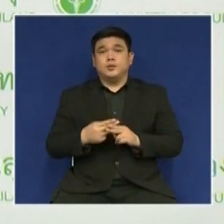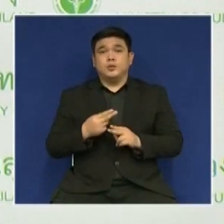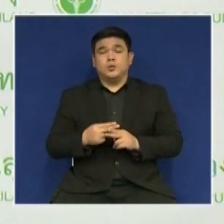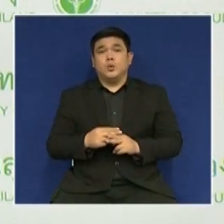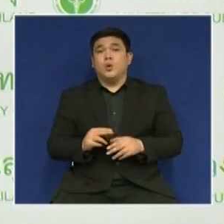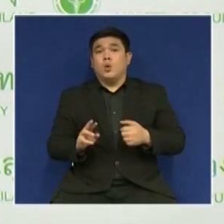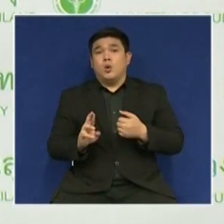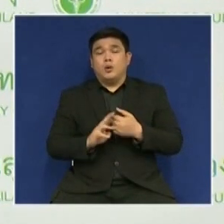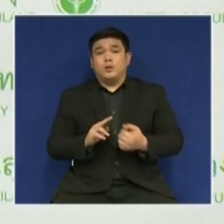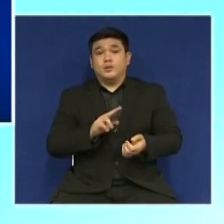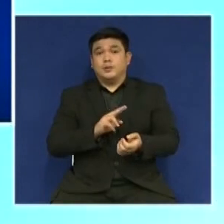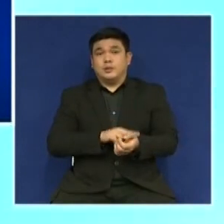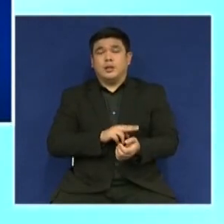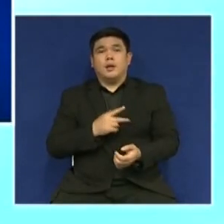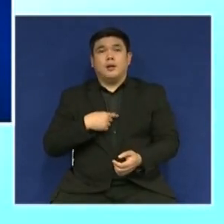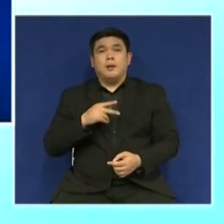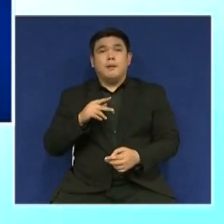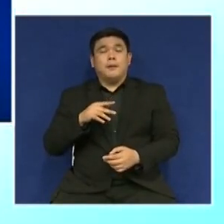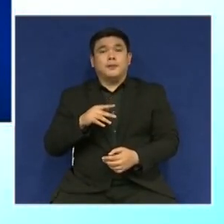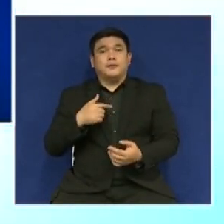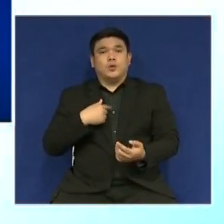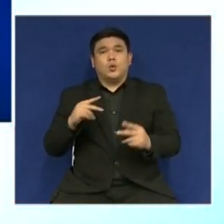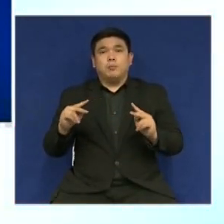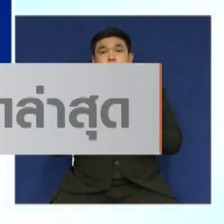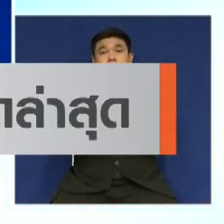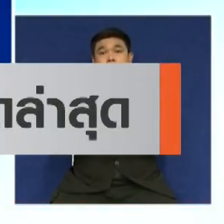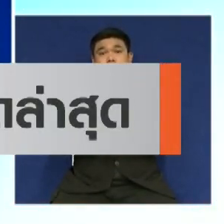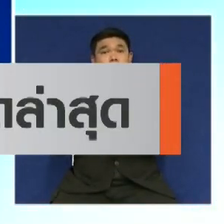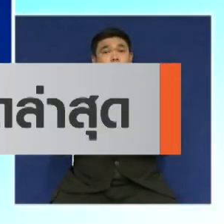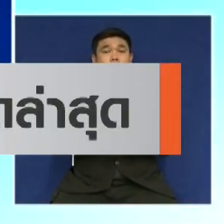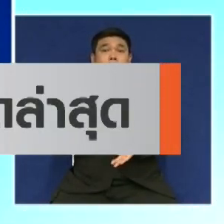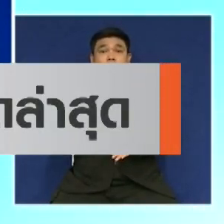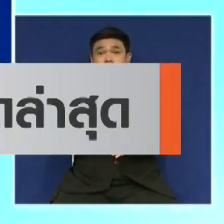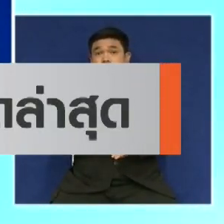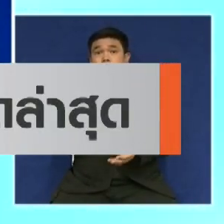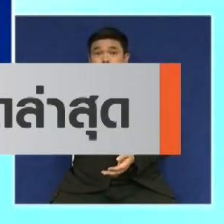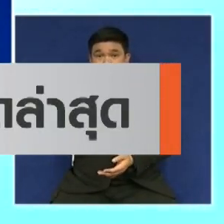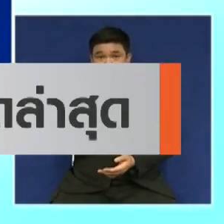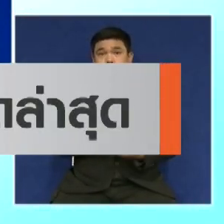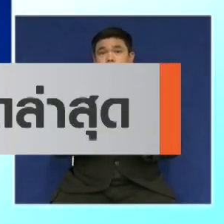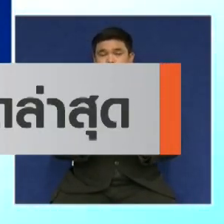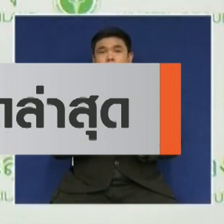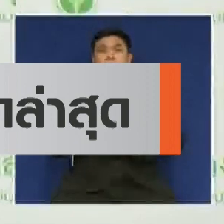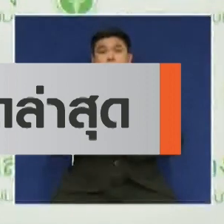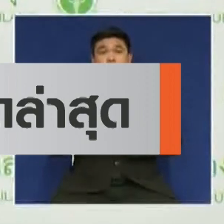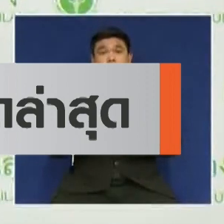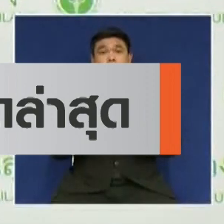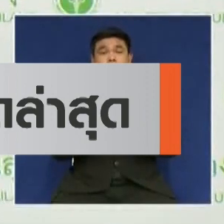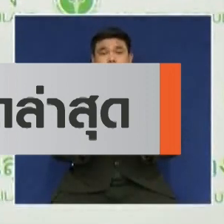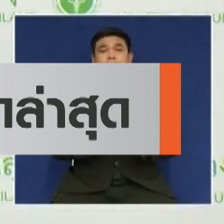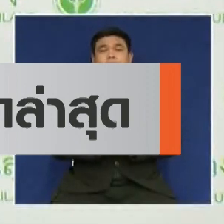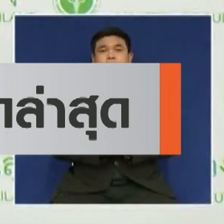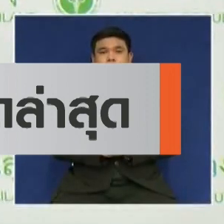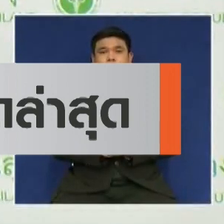ศษนายแพทย์ประการถมยังกูลที่ปรึกษากรมการแพทย์รับหน้าที่เป็นผู้ดำเนินรายการในวันนี้นะครับในวัน